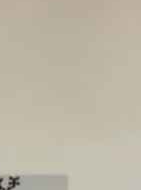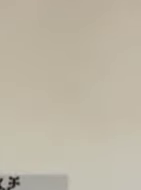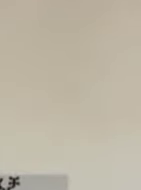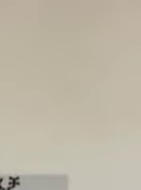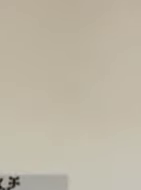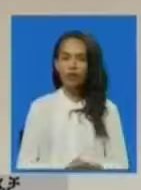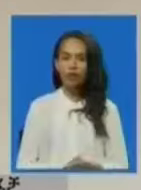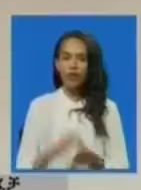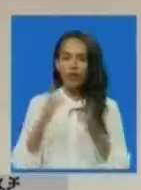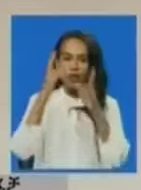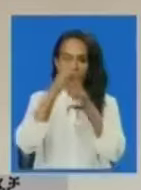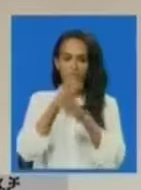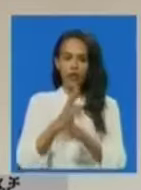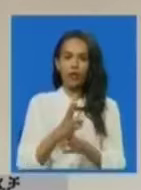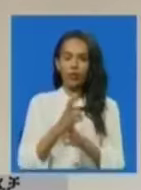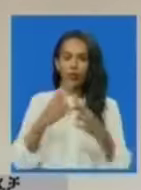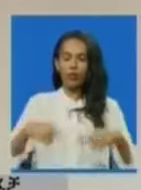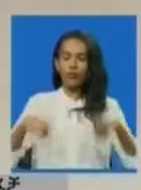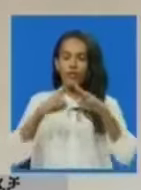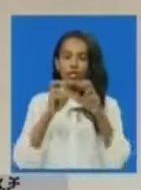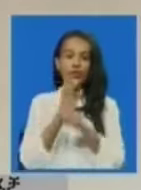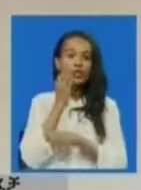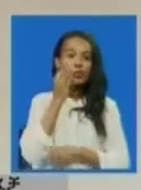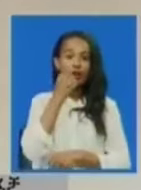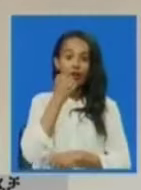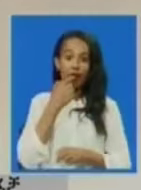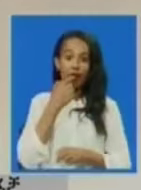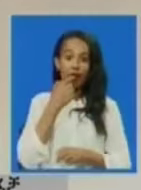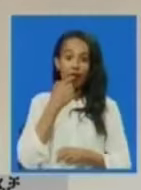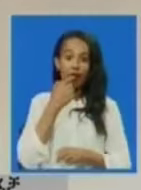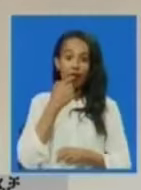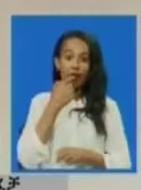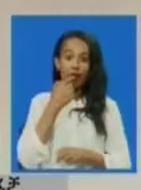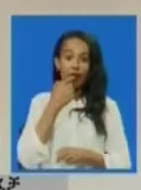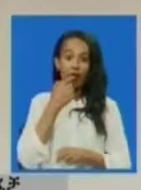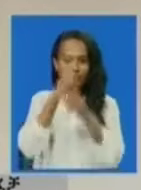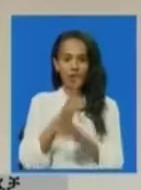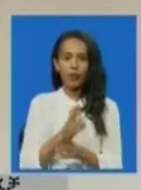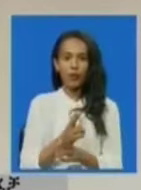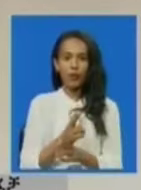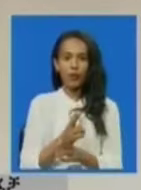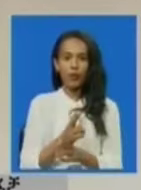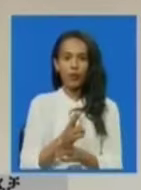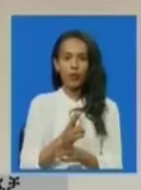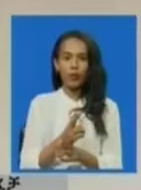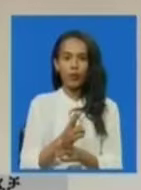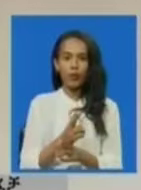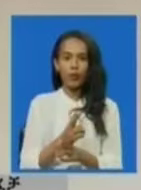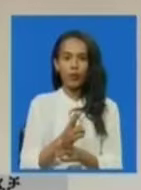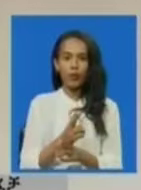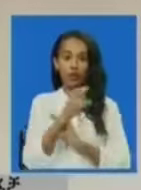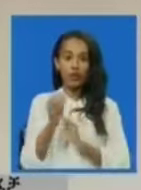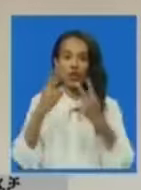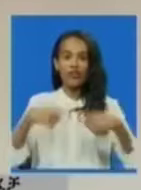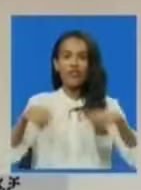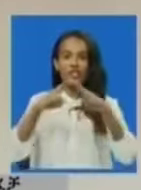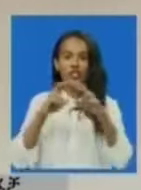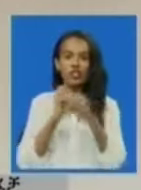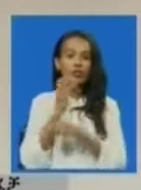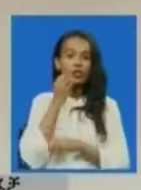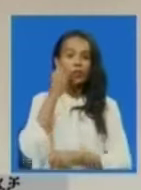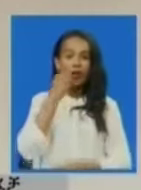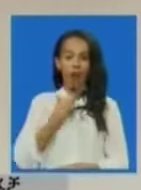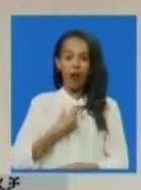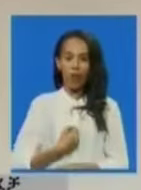በማጽደቅና ምርጫ ቦርድን ነጻና ገለልተኛ በሆነ መንገድ በማደራጀት የሲዳማን የክልልነት ጥያቄ ለማስተናገድ ስኬታማ የሆነ